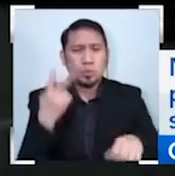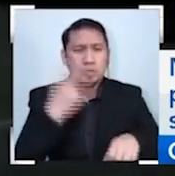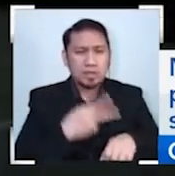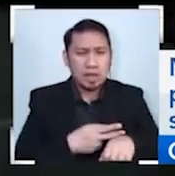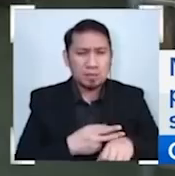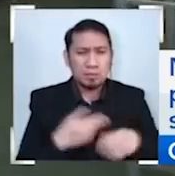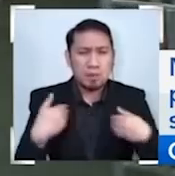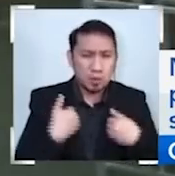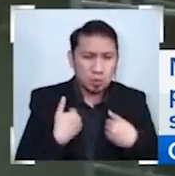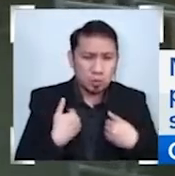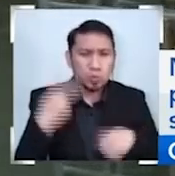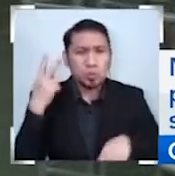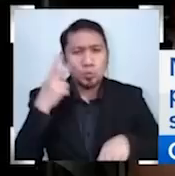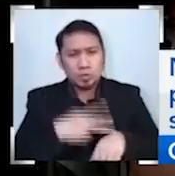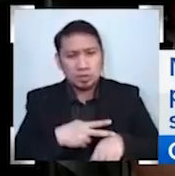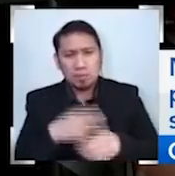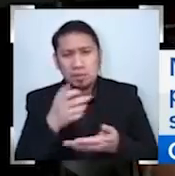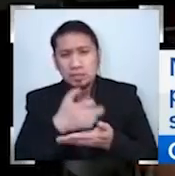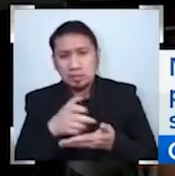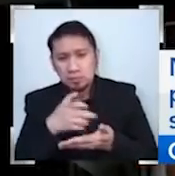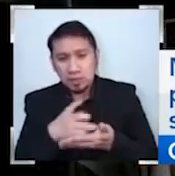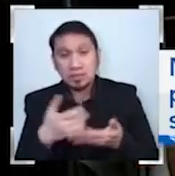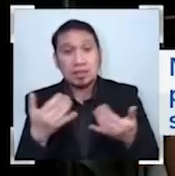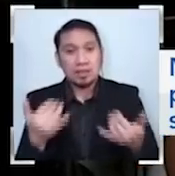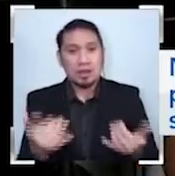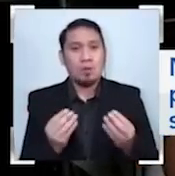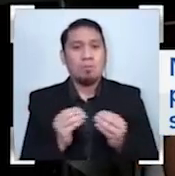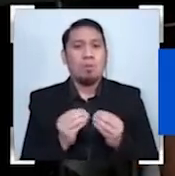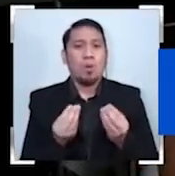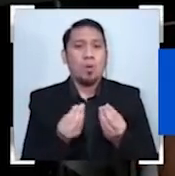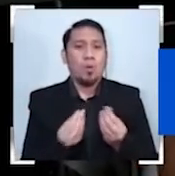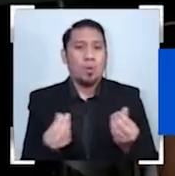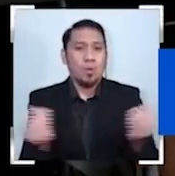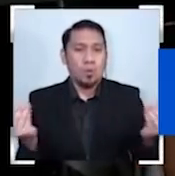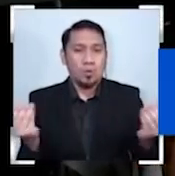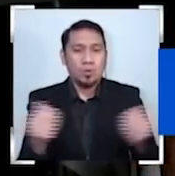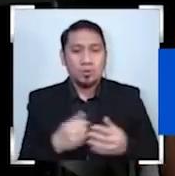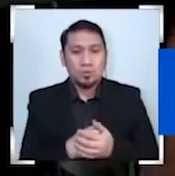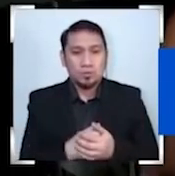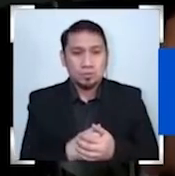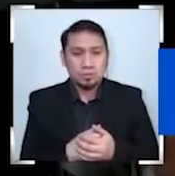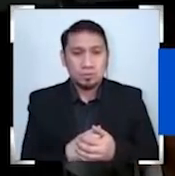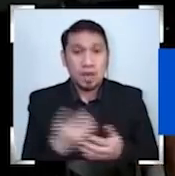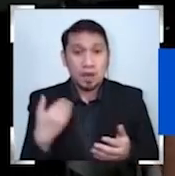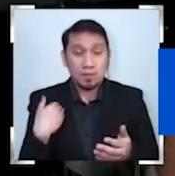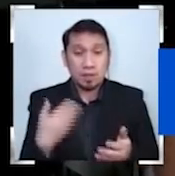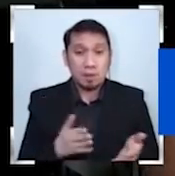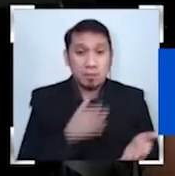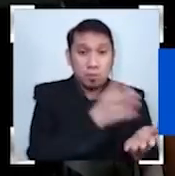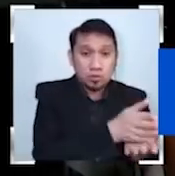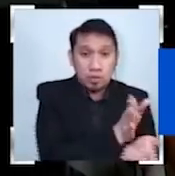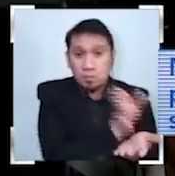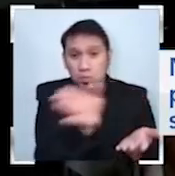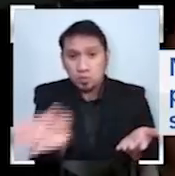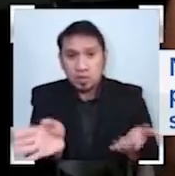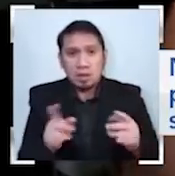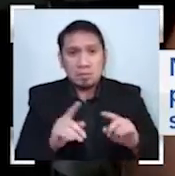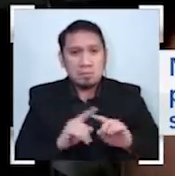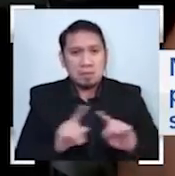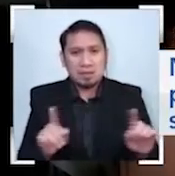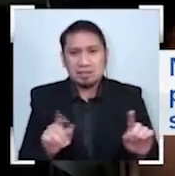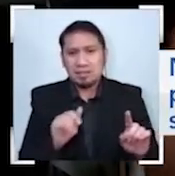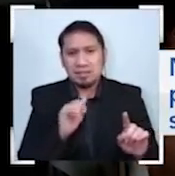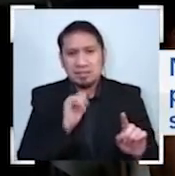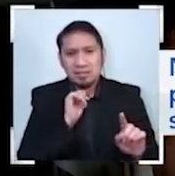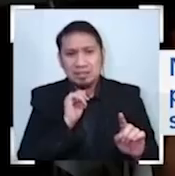mas maiibsan kapag nagkataon. Meron naman mga P2P, kaya lang niya, since point to point, hindi yun yung kumbaga, babiyahe